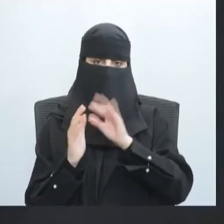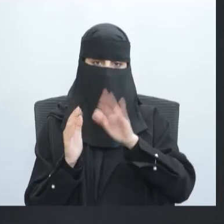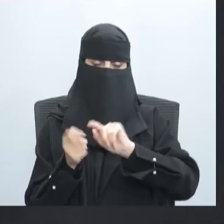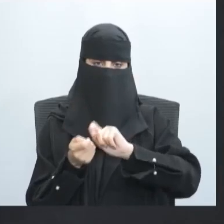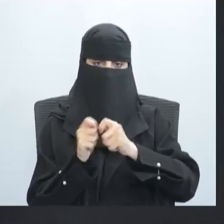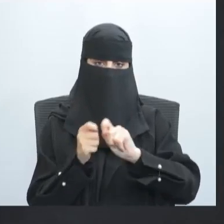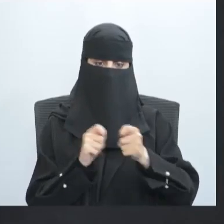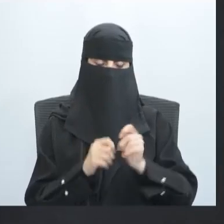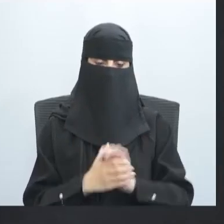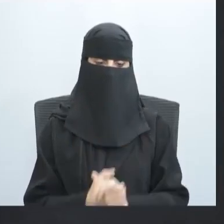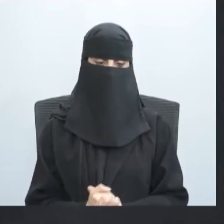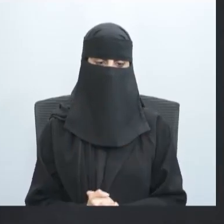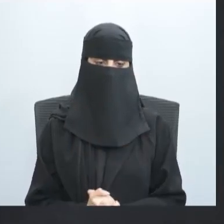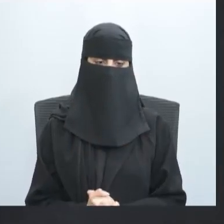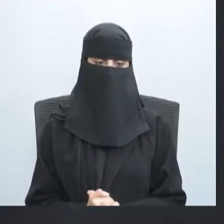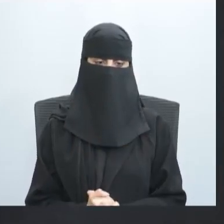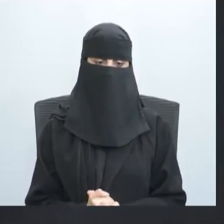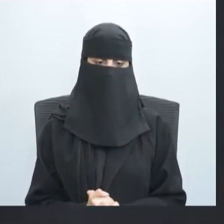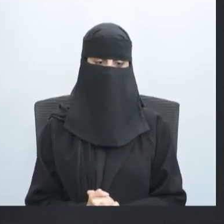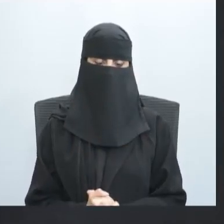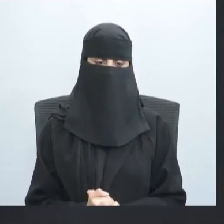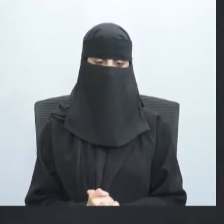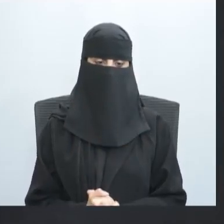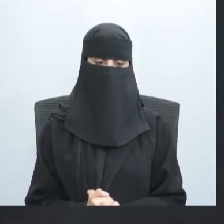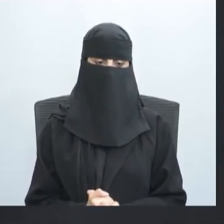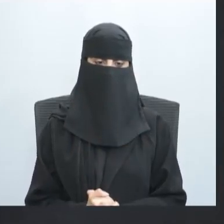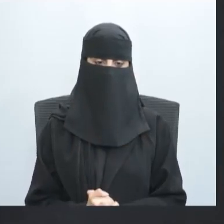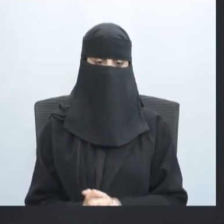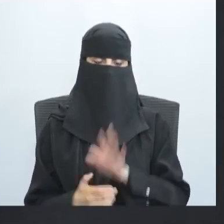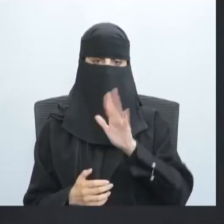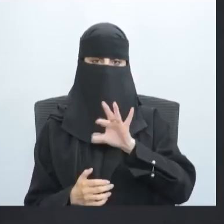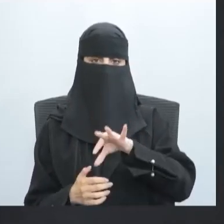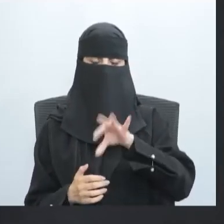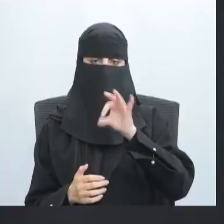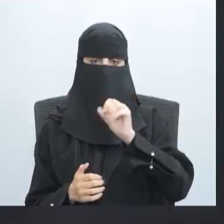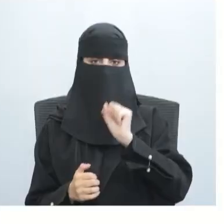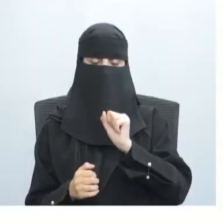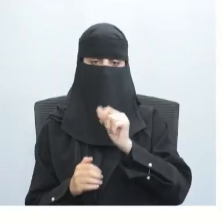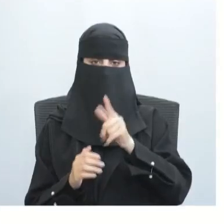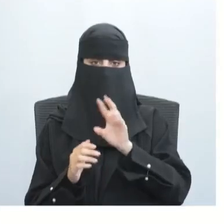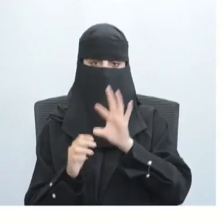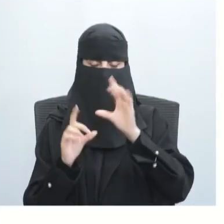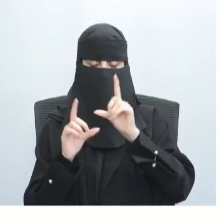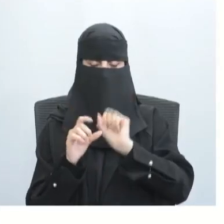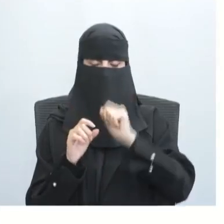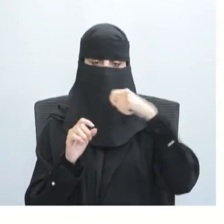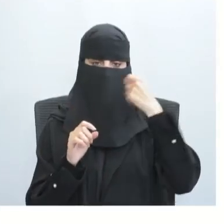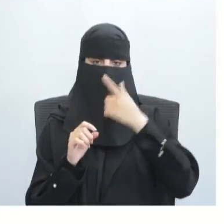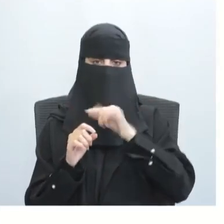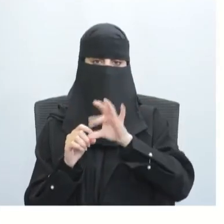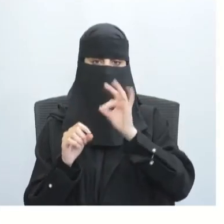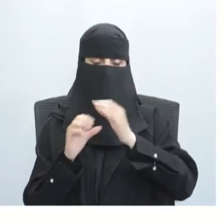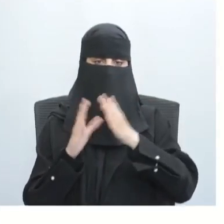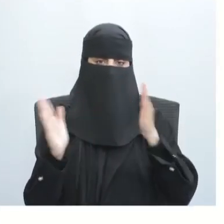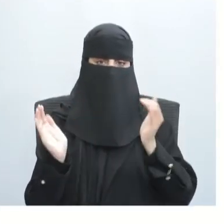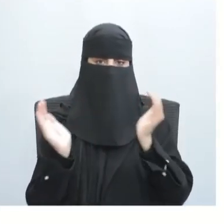الزمني التايم لاين نستطيع تحديد المخطط الذي تم اختيار او تحديد المقطع الذي تم اختياره ايضا تكبير